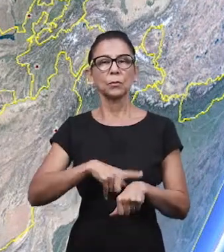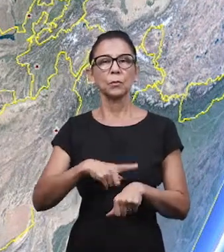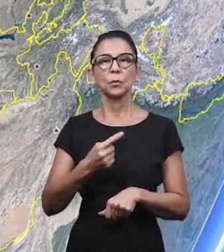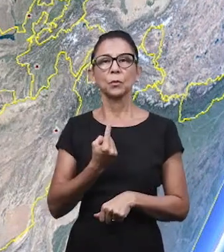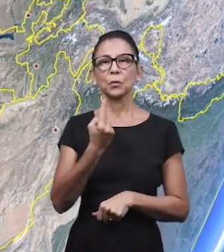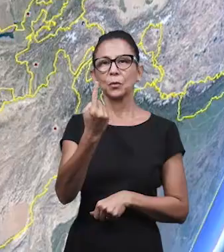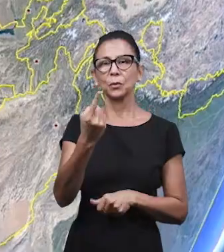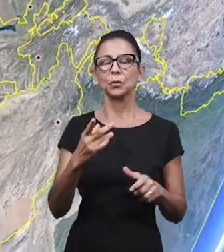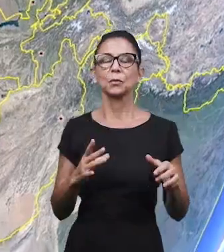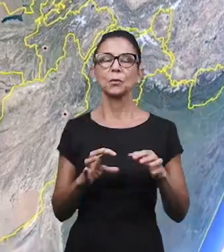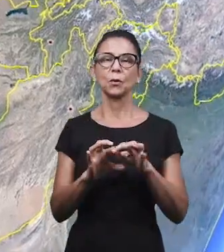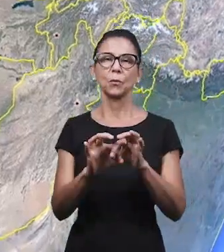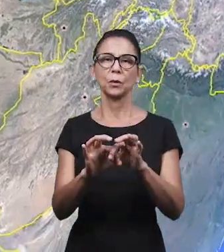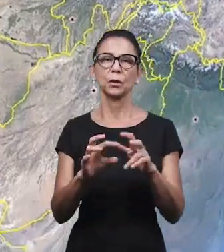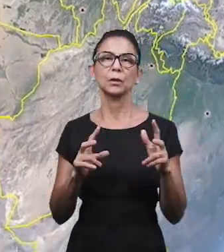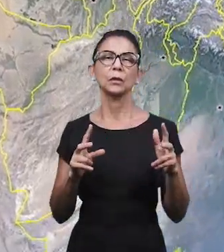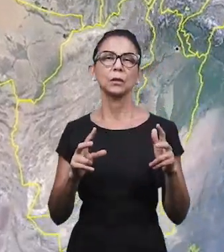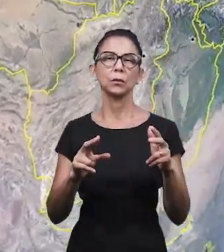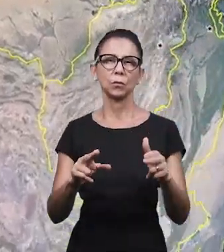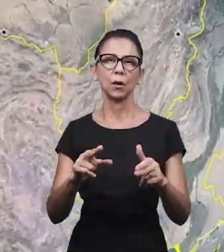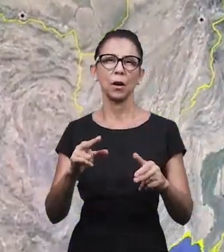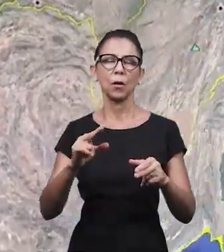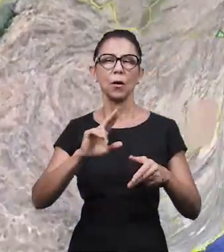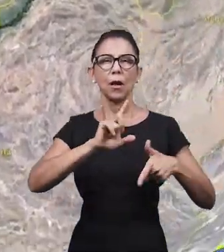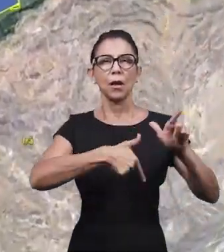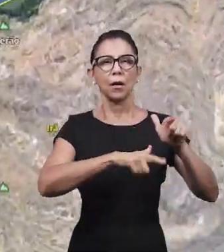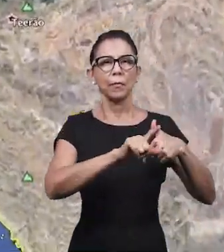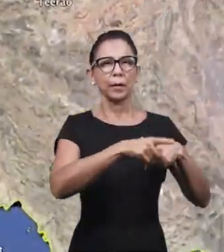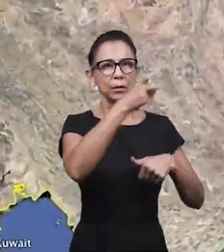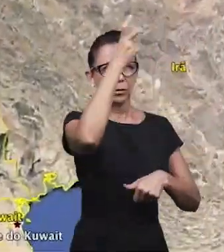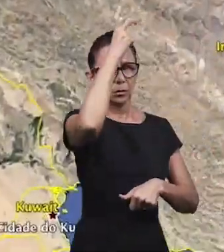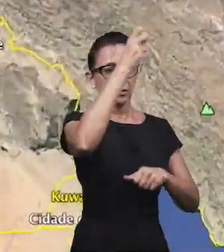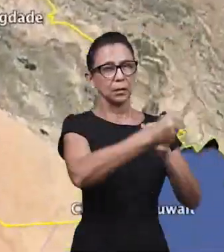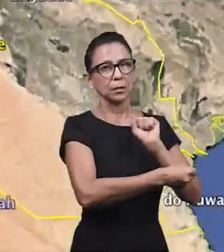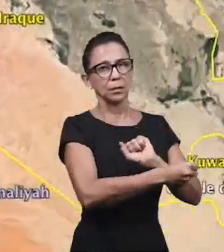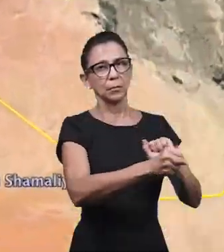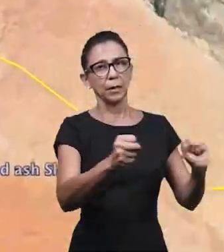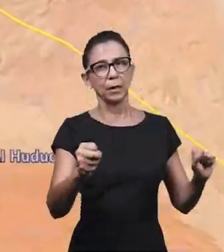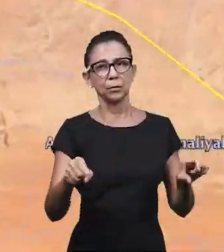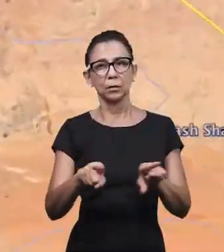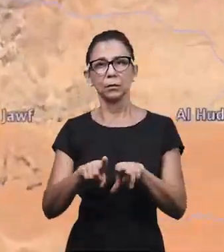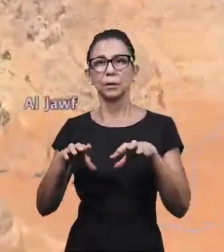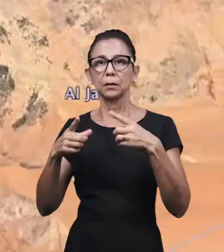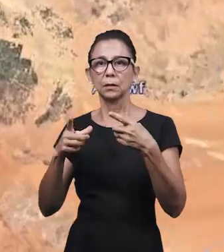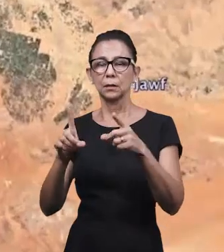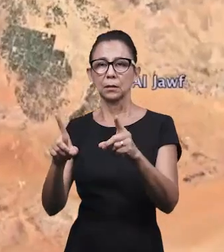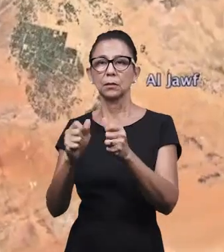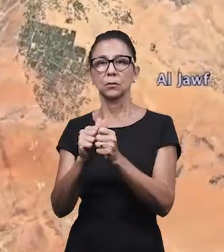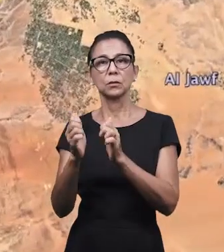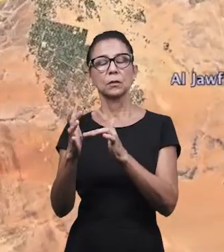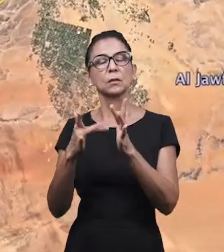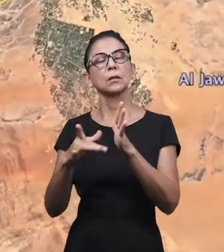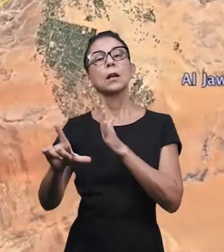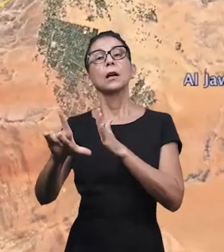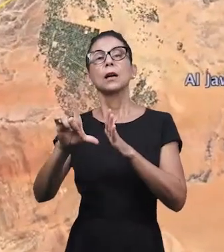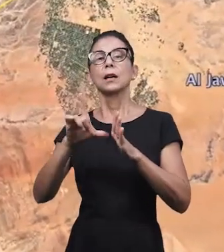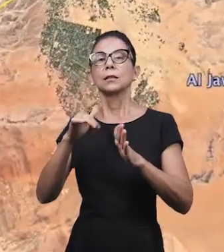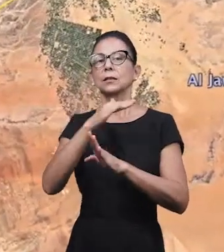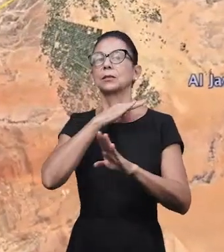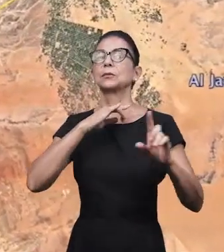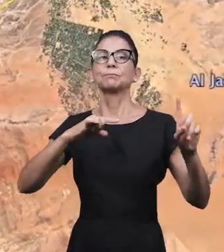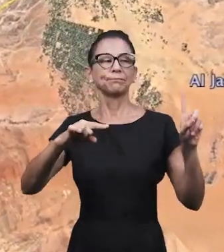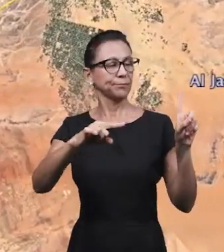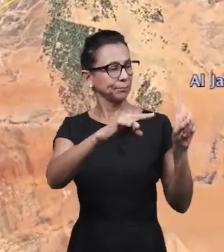un moment d'unité et de communion, comme l'ont vécu les Hébreux à leur sortie d'Égypte et les disciples avec le